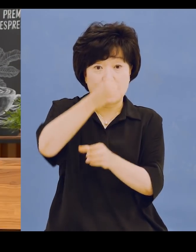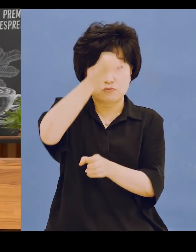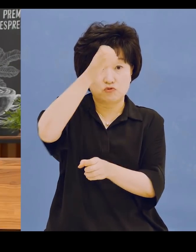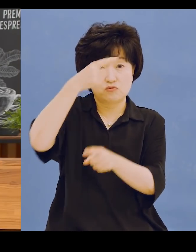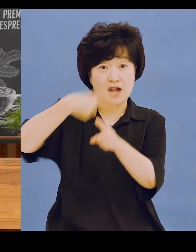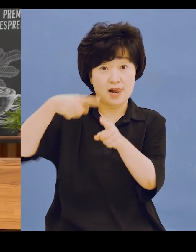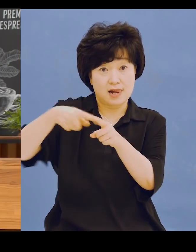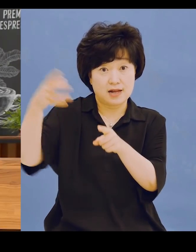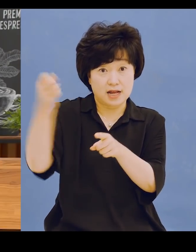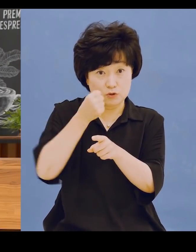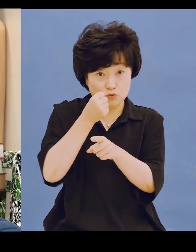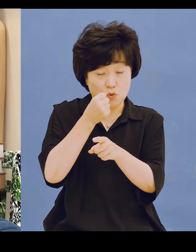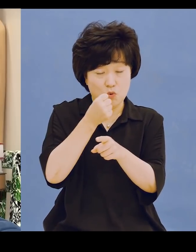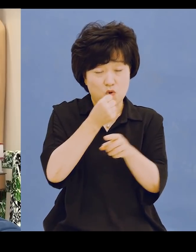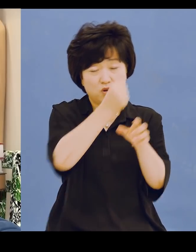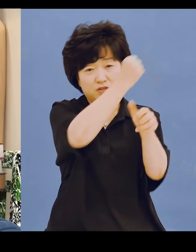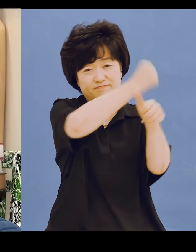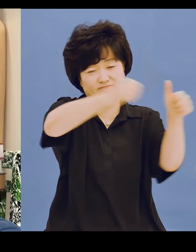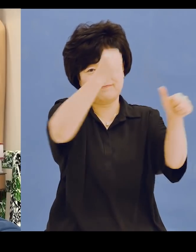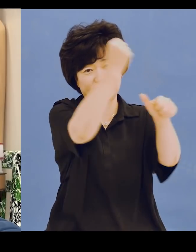칼을 쓰냐면 예. 그들은